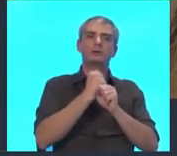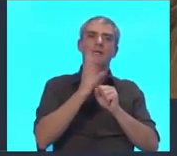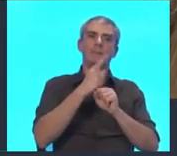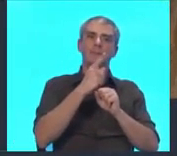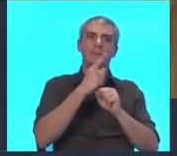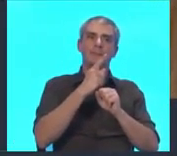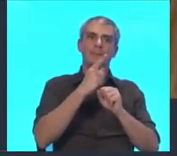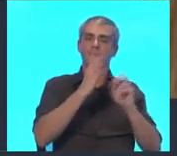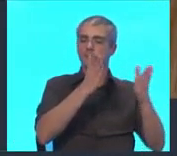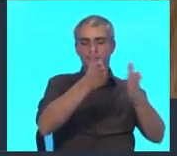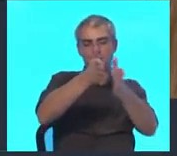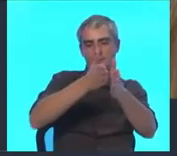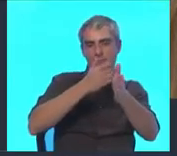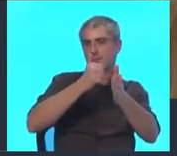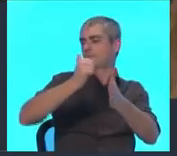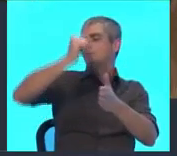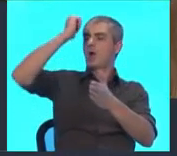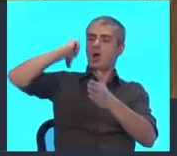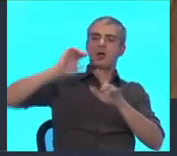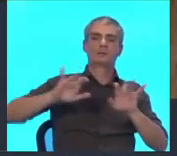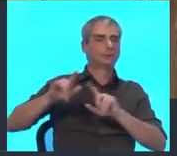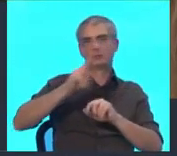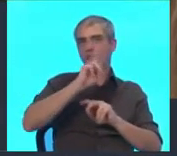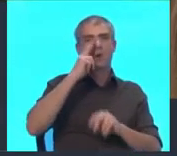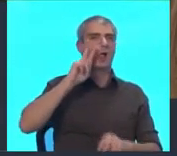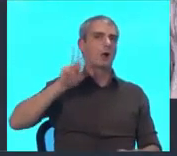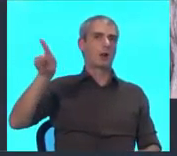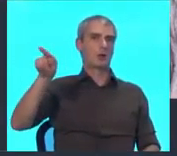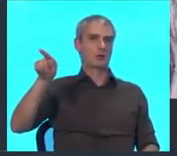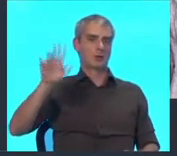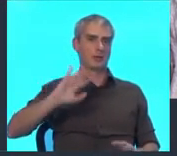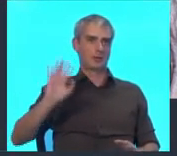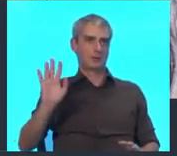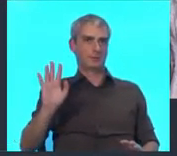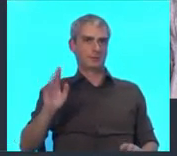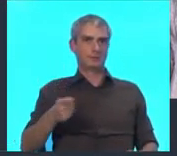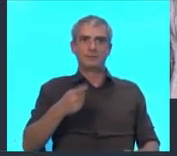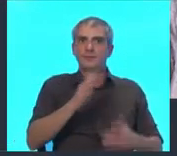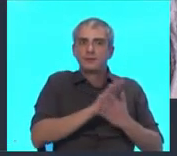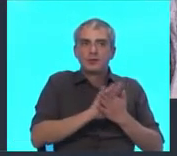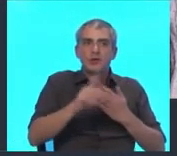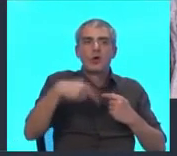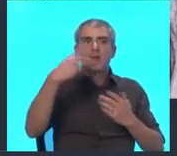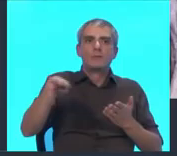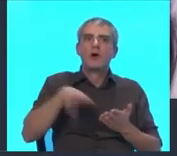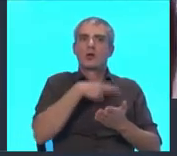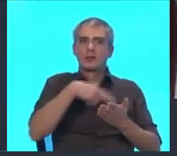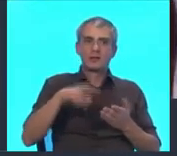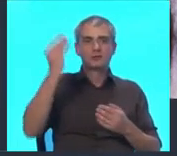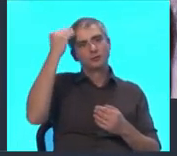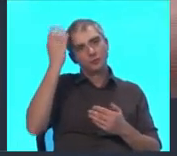בר נייד בצד מאחורי הפסנתרן, ככה שהוא לא יוכל לראות אותה. היא פשוט כל היום רוקדת. בין